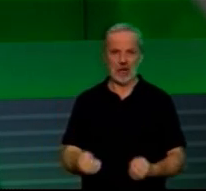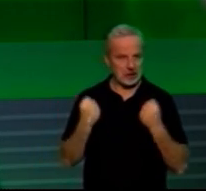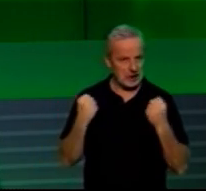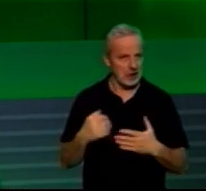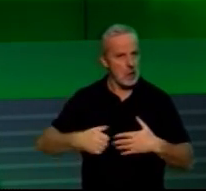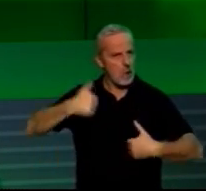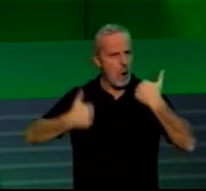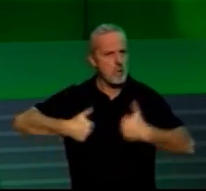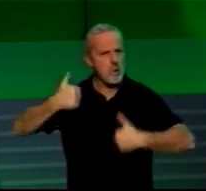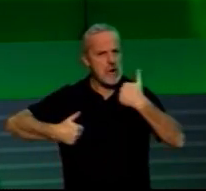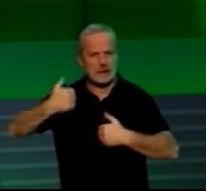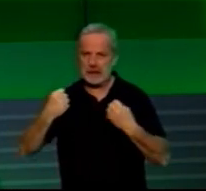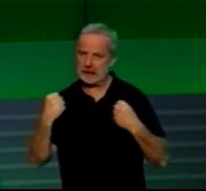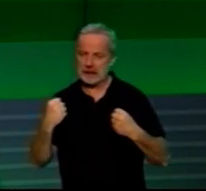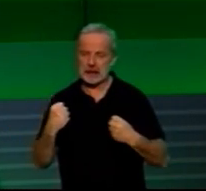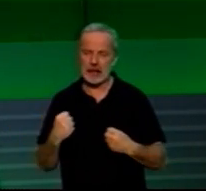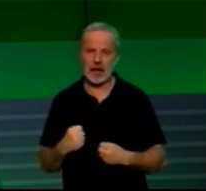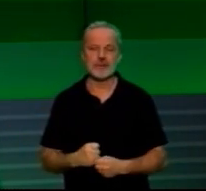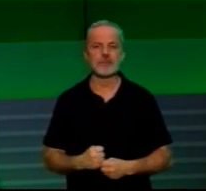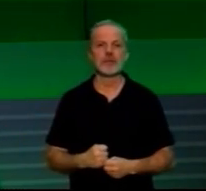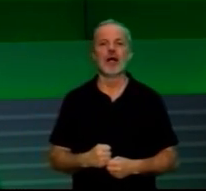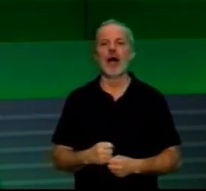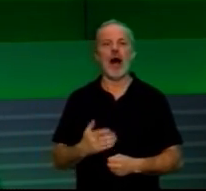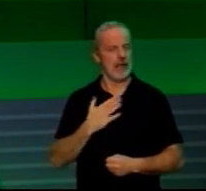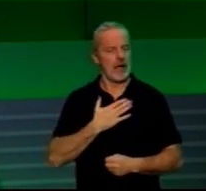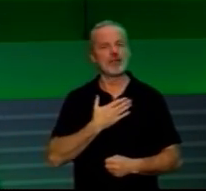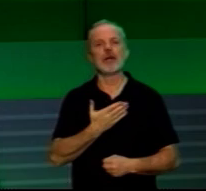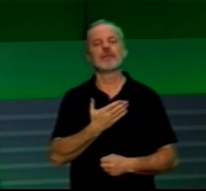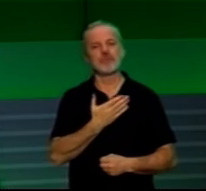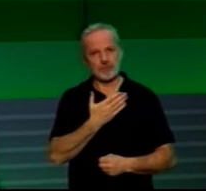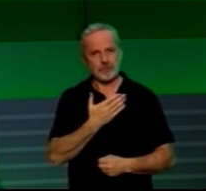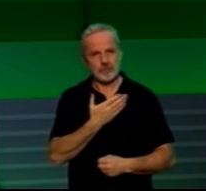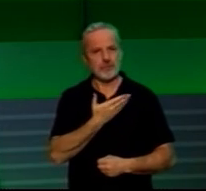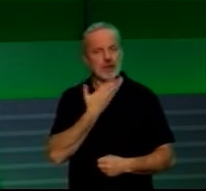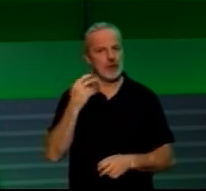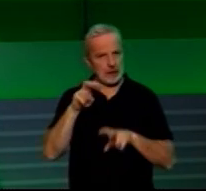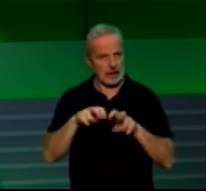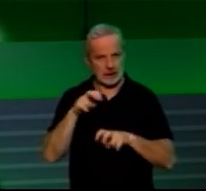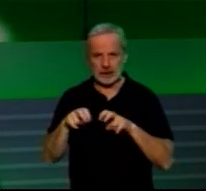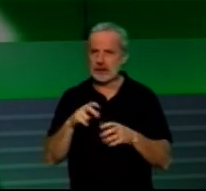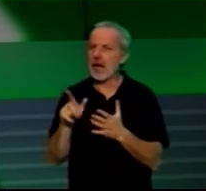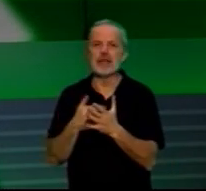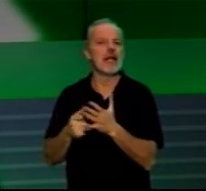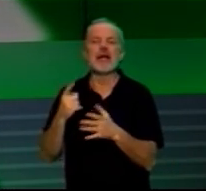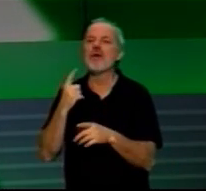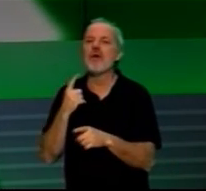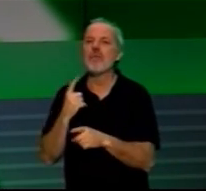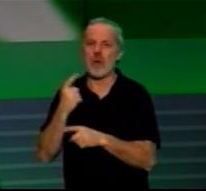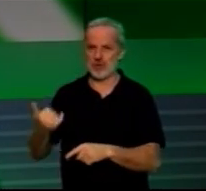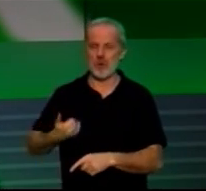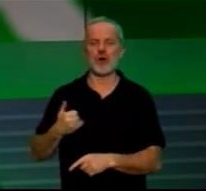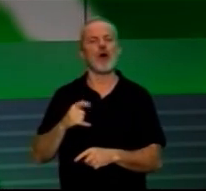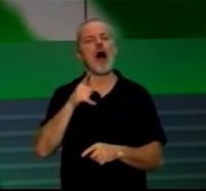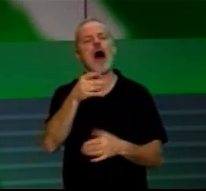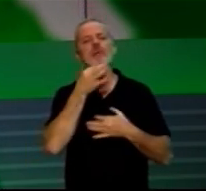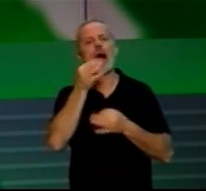jediný úspěch. Česká cyklistika nestojí a nepadá s juniorským mistrem světa. Jak jste spokojen s